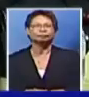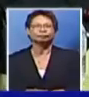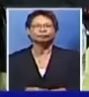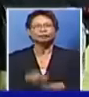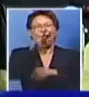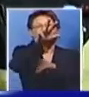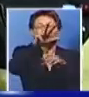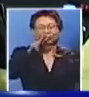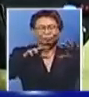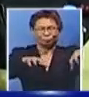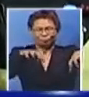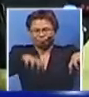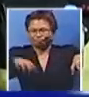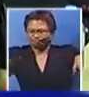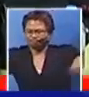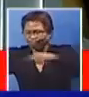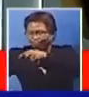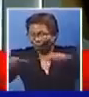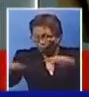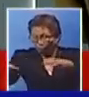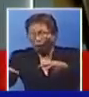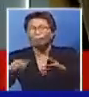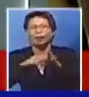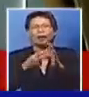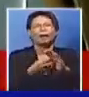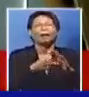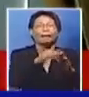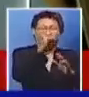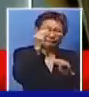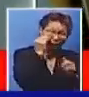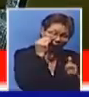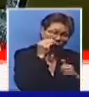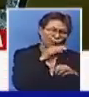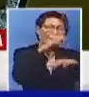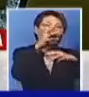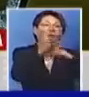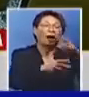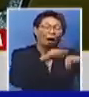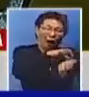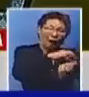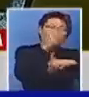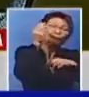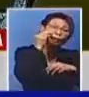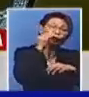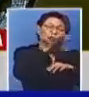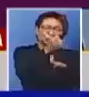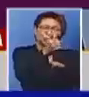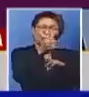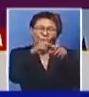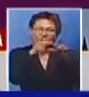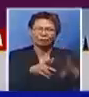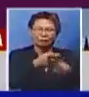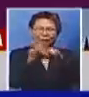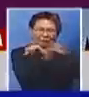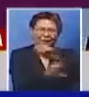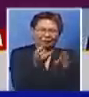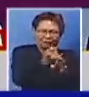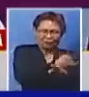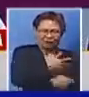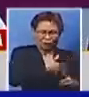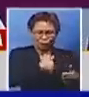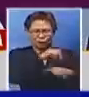Sebanyak 3 kategori dipertandingkan iaitu kategori Alam Melayu melibatkan 10 peserta dari negara jiran seperti